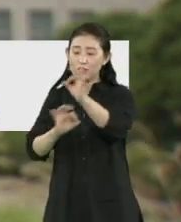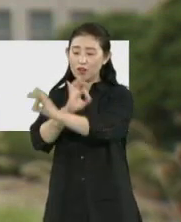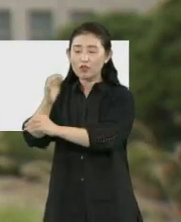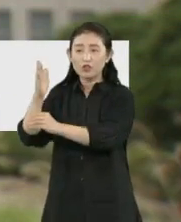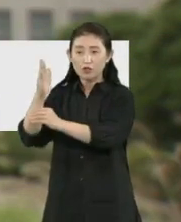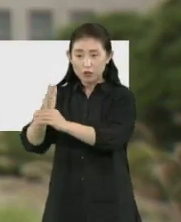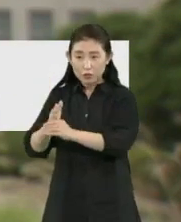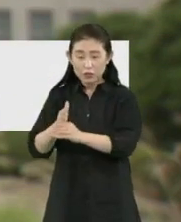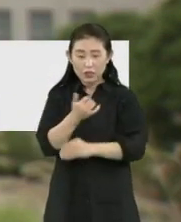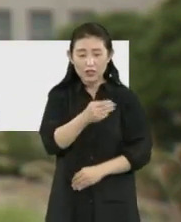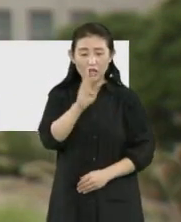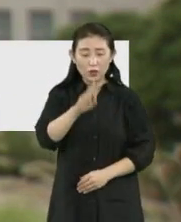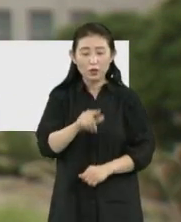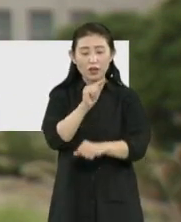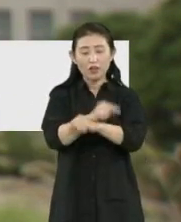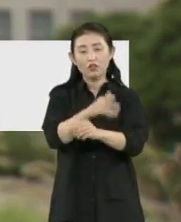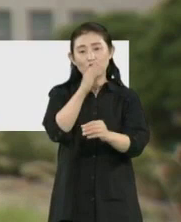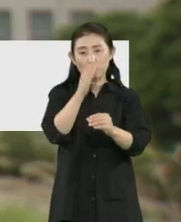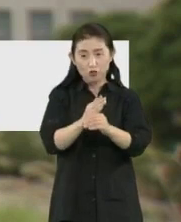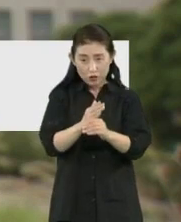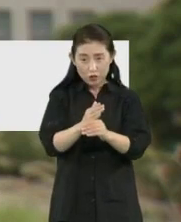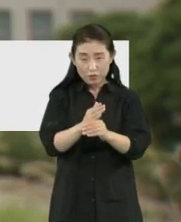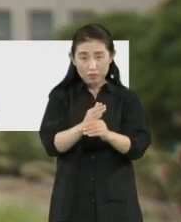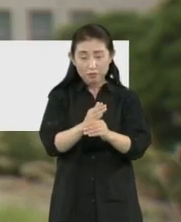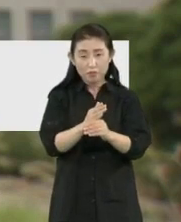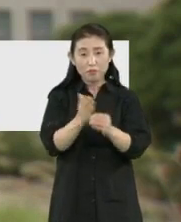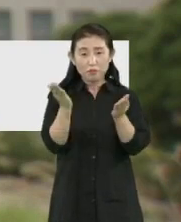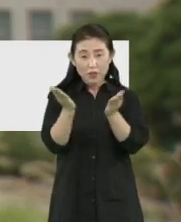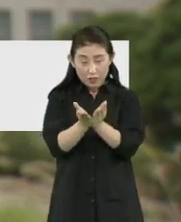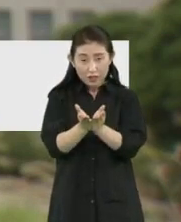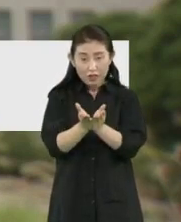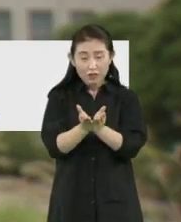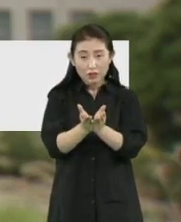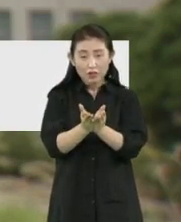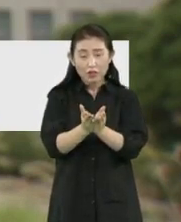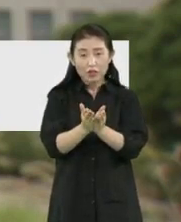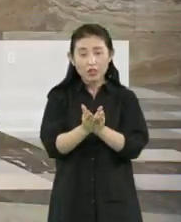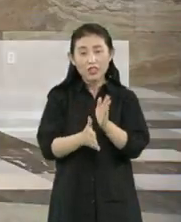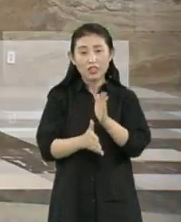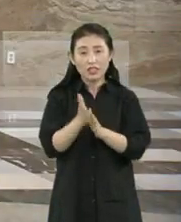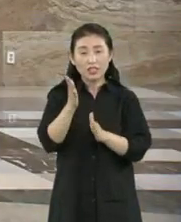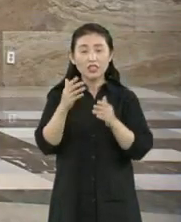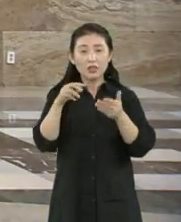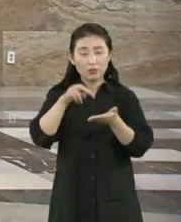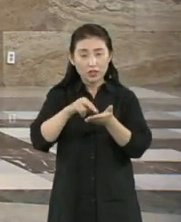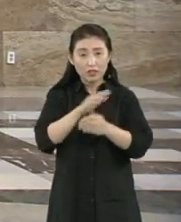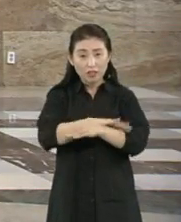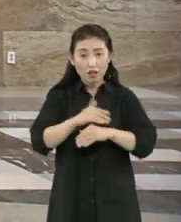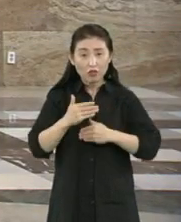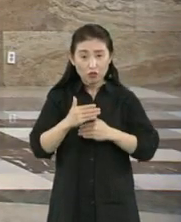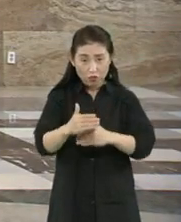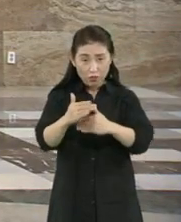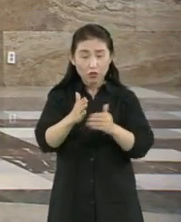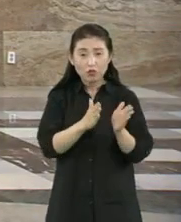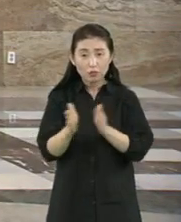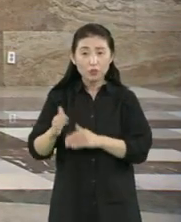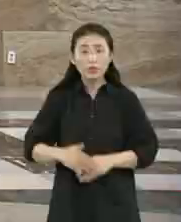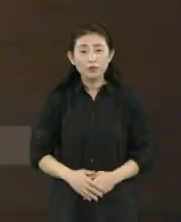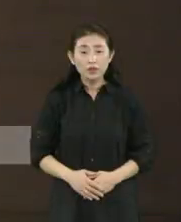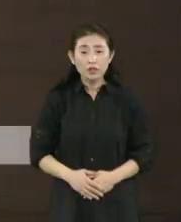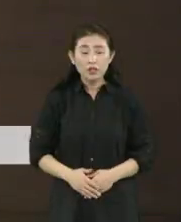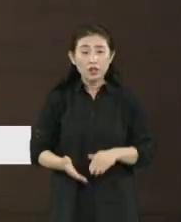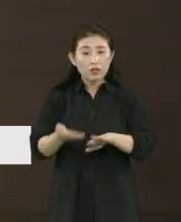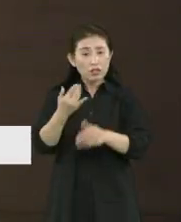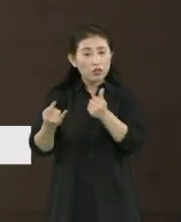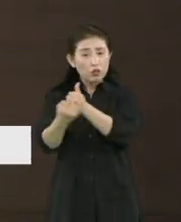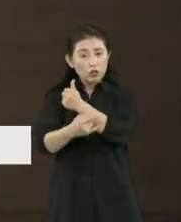만들어져 갈 수 있도록 우리 시 차원에서 미리미리 준비를 하도록 하겠습니다. 세종으로 이전할 국회 상임위